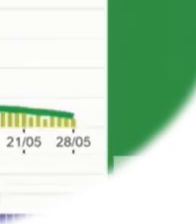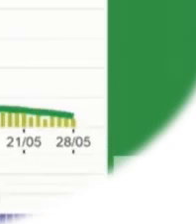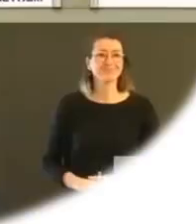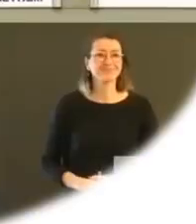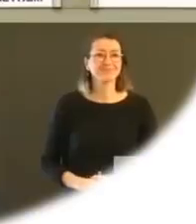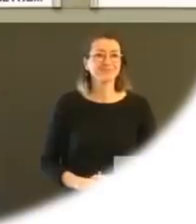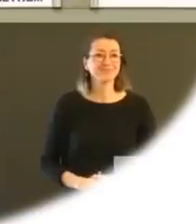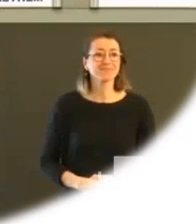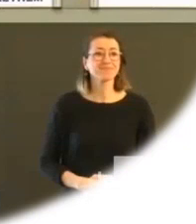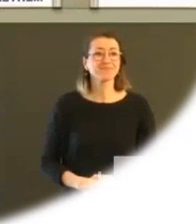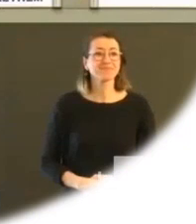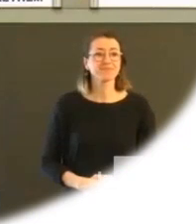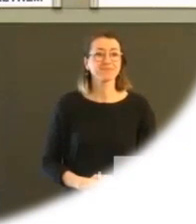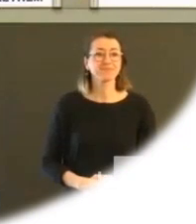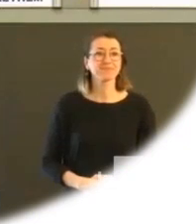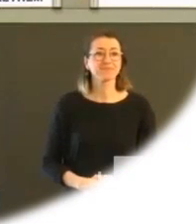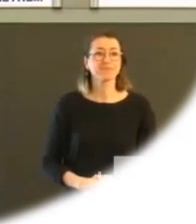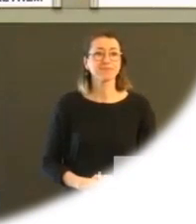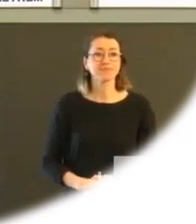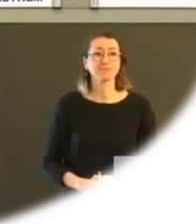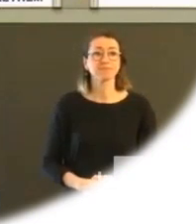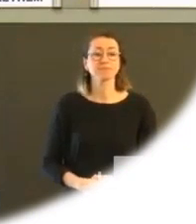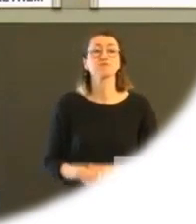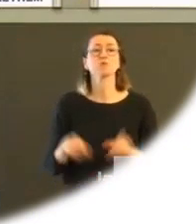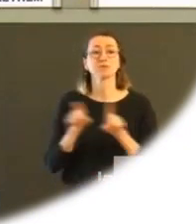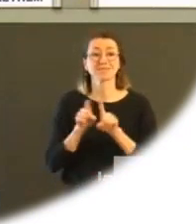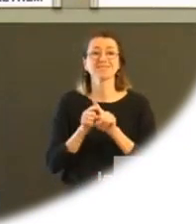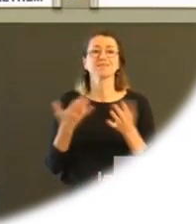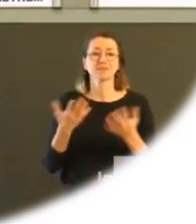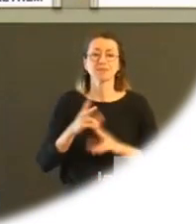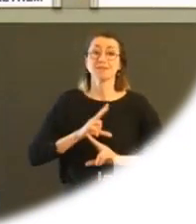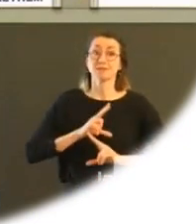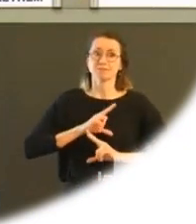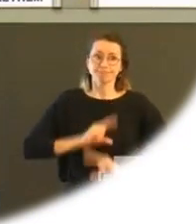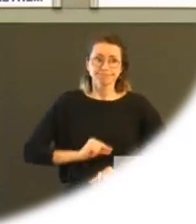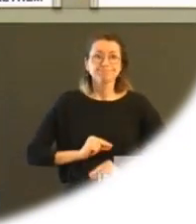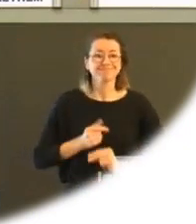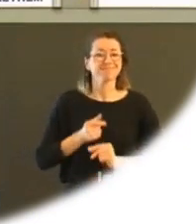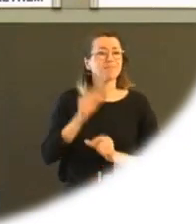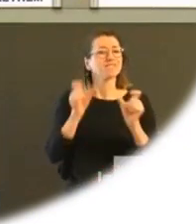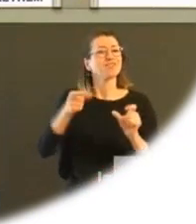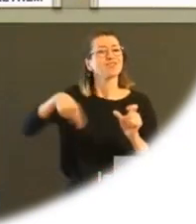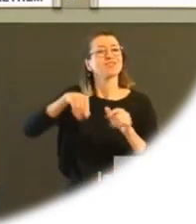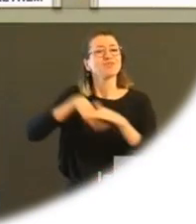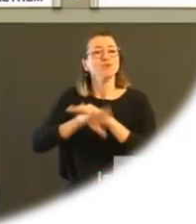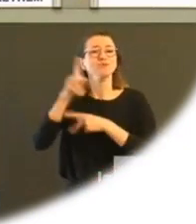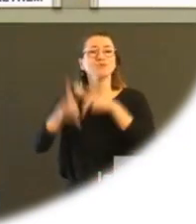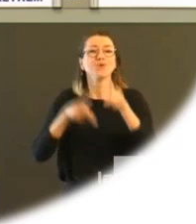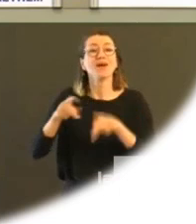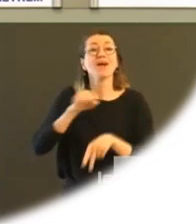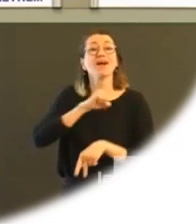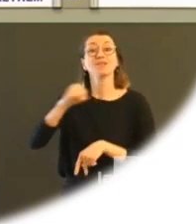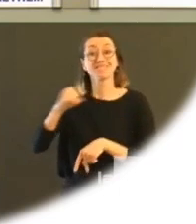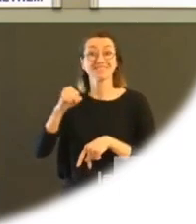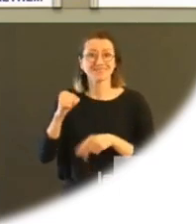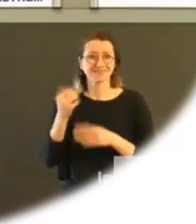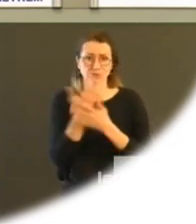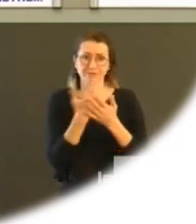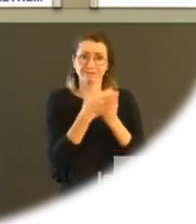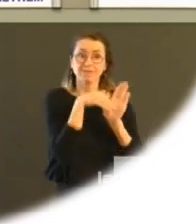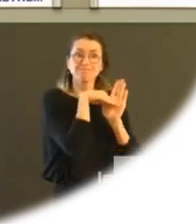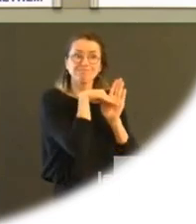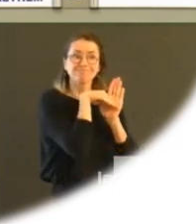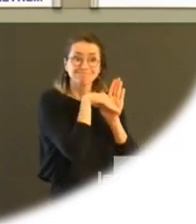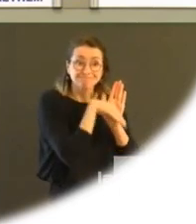les patients résidant actuellement en soins intensifs continuent à diminuer. On a franchi pour la première fois le cap symbolique des